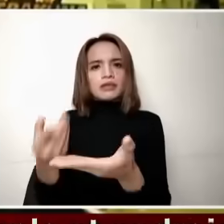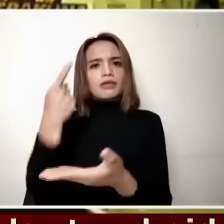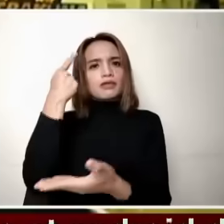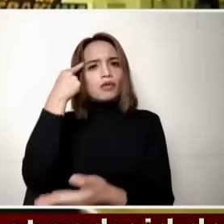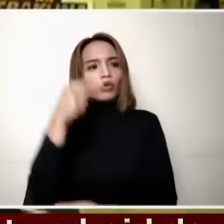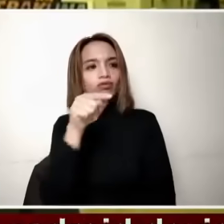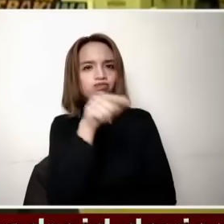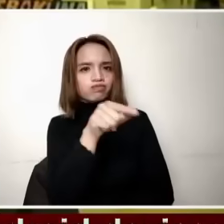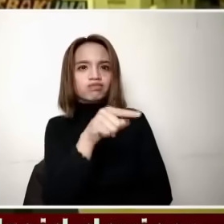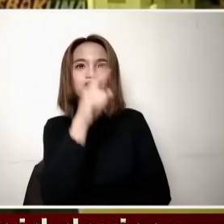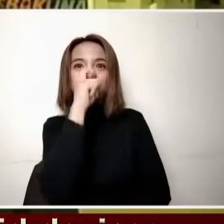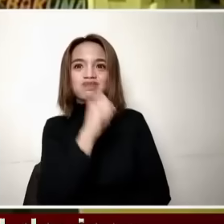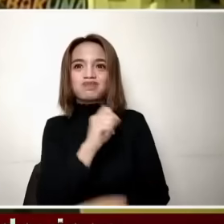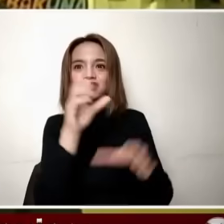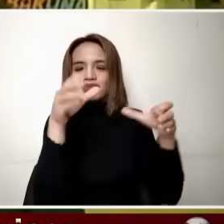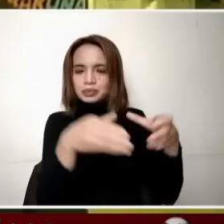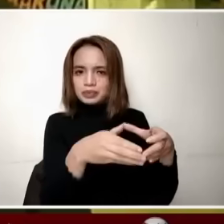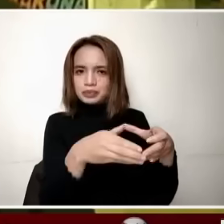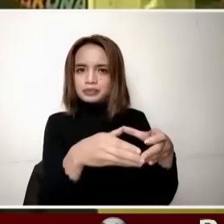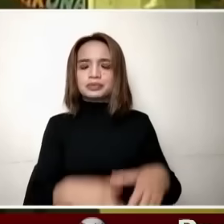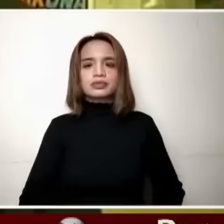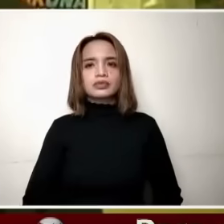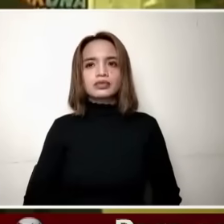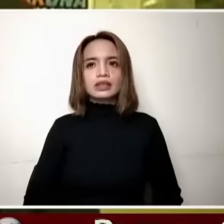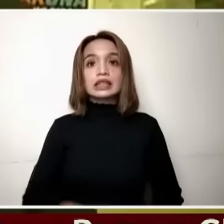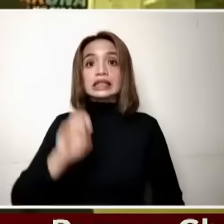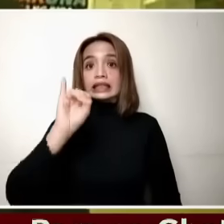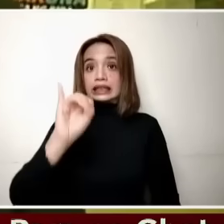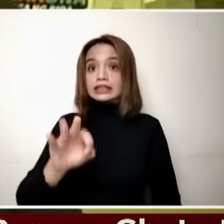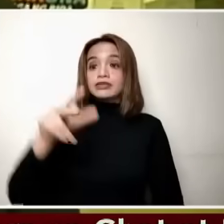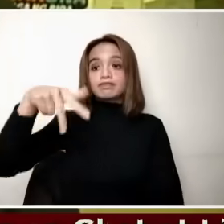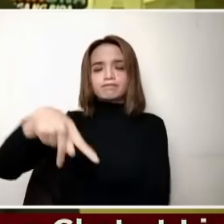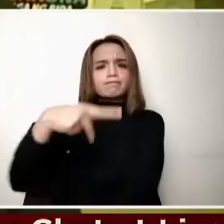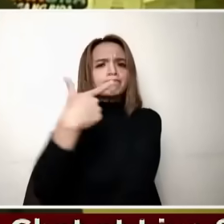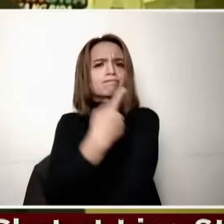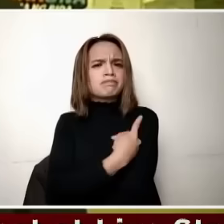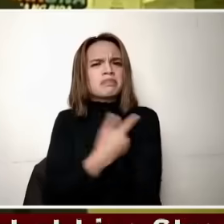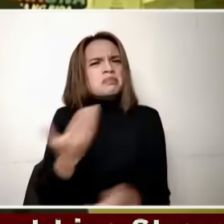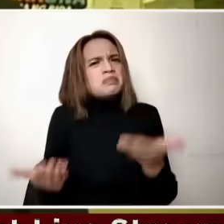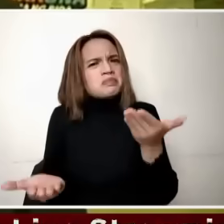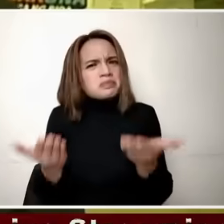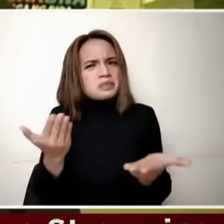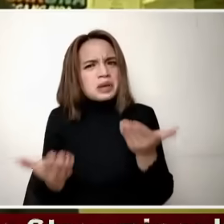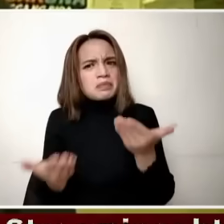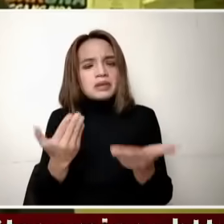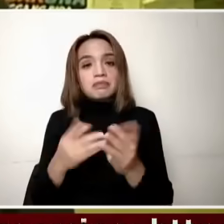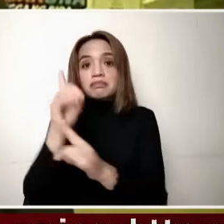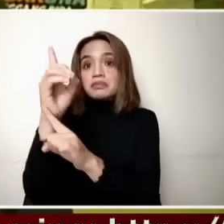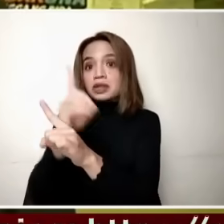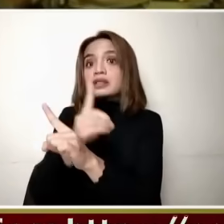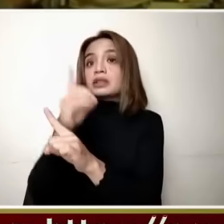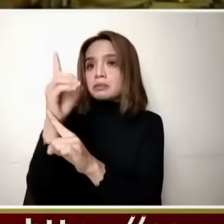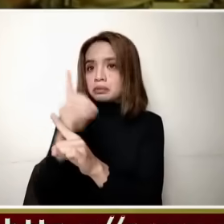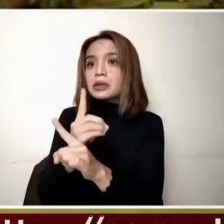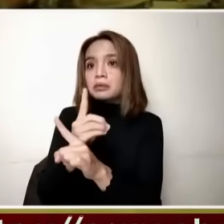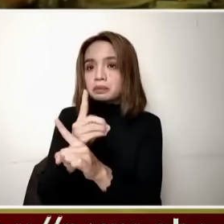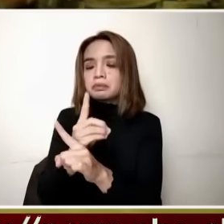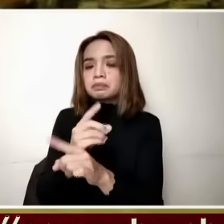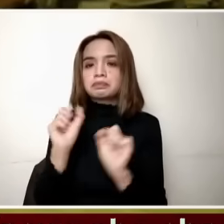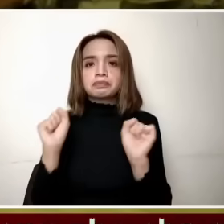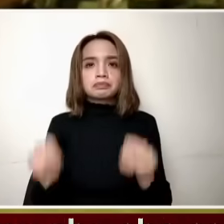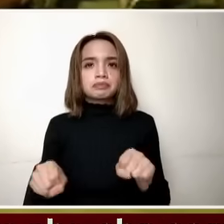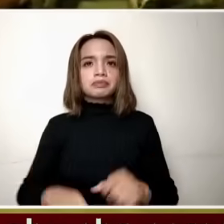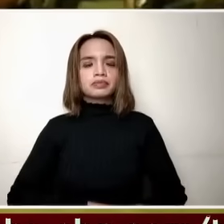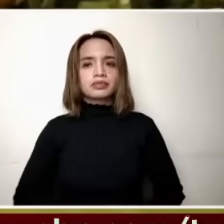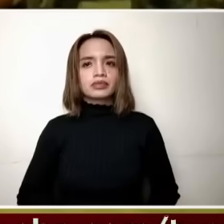the, Pfizer will apply for it, more or less baka natin mga December, they will gonna approve it. Kagabi